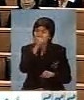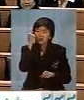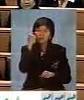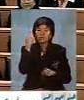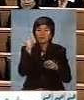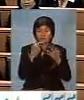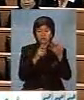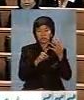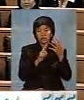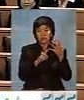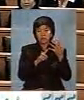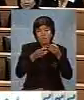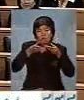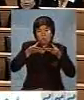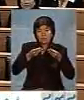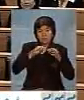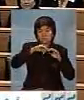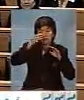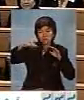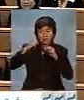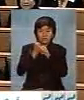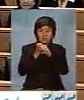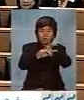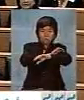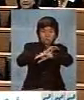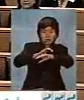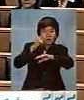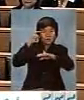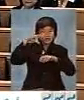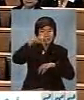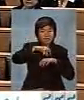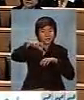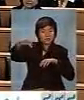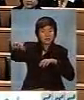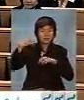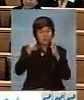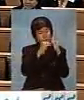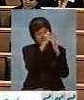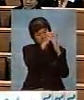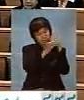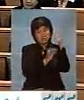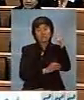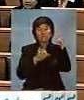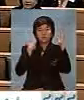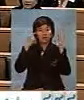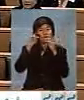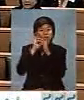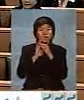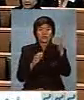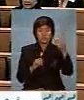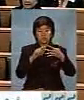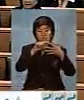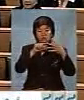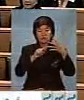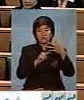องพื้นที่ที่ตั้งของโครงการและพื้นที่ที่ทงกระที่โครงการผ่านเป็นต้นผมเข้าใจว่ารัฐบาลคงรวบ